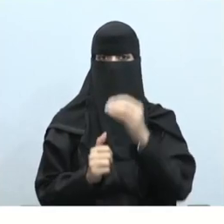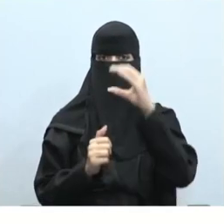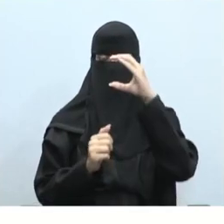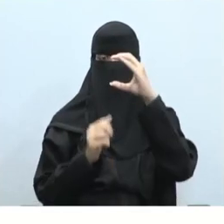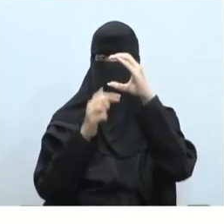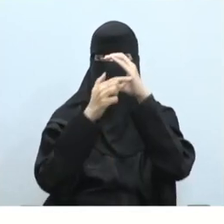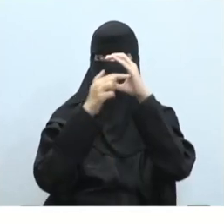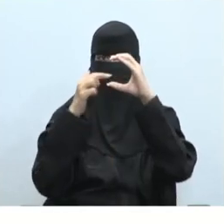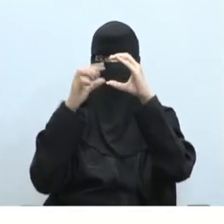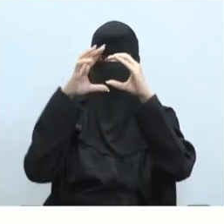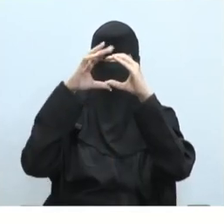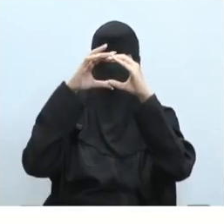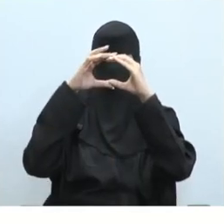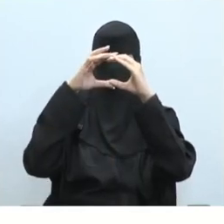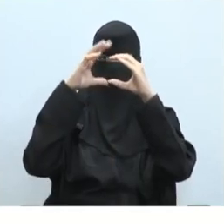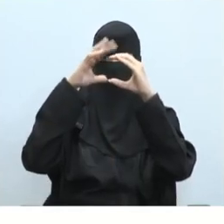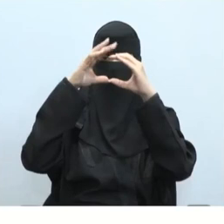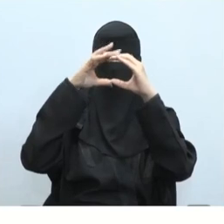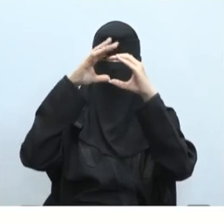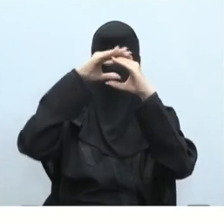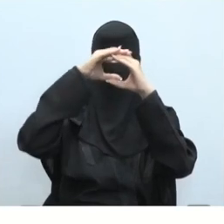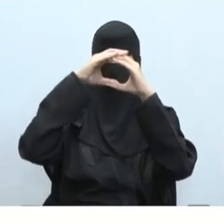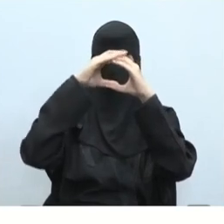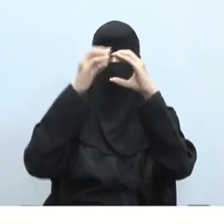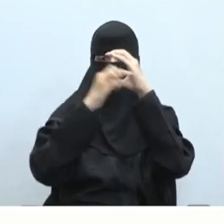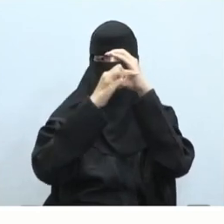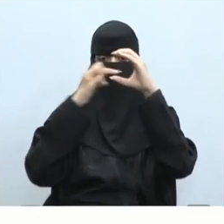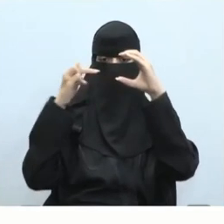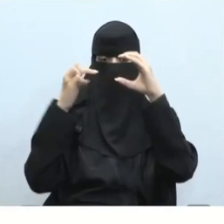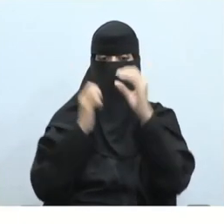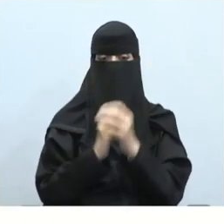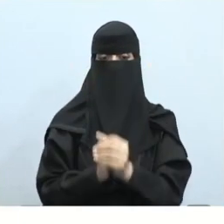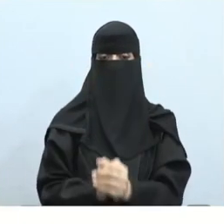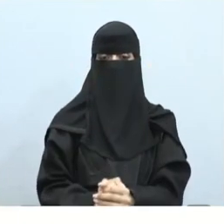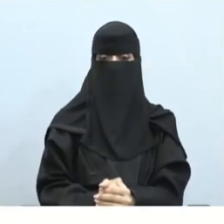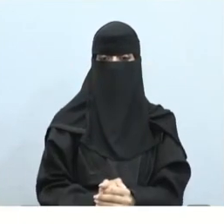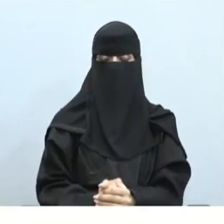ابناء وبنات الطلاب والانبعاج هي من عند خط الاستواء